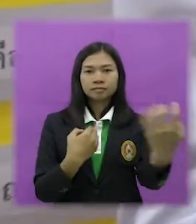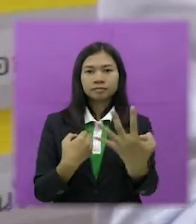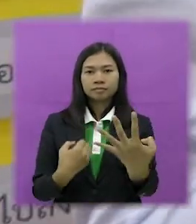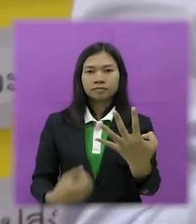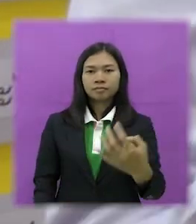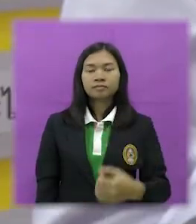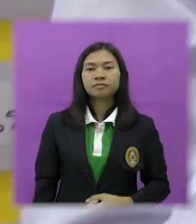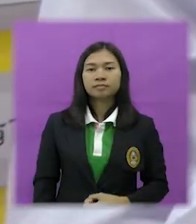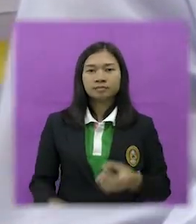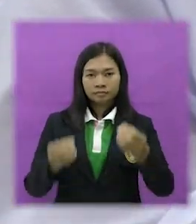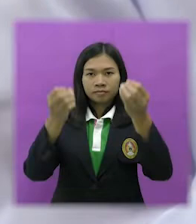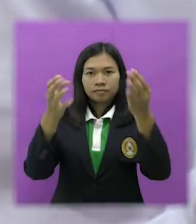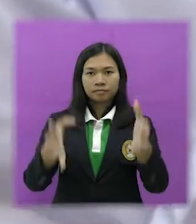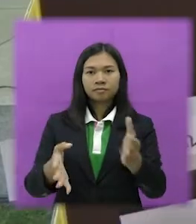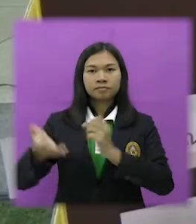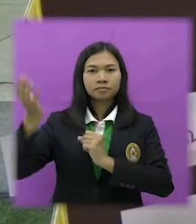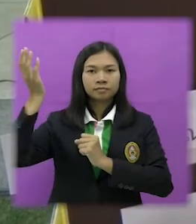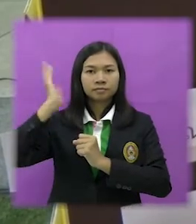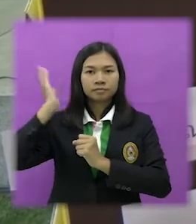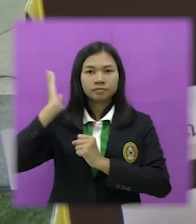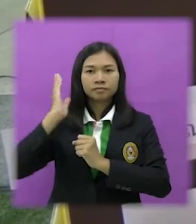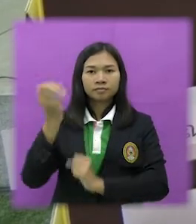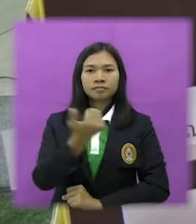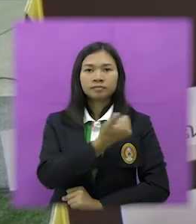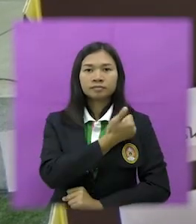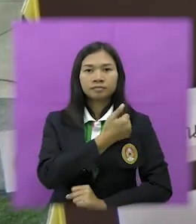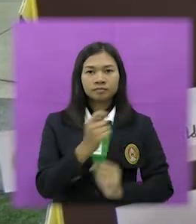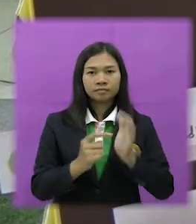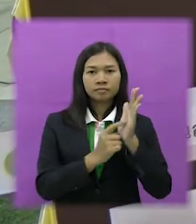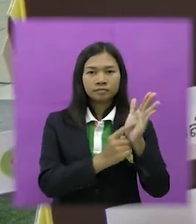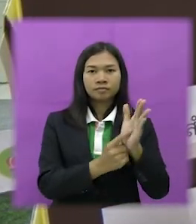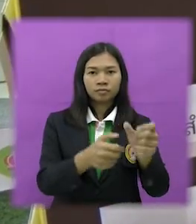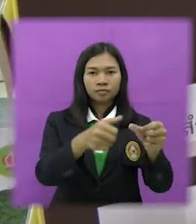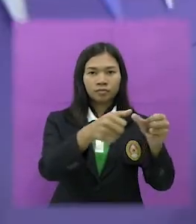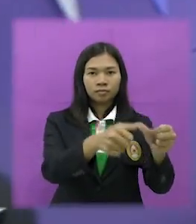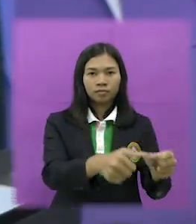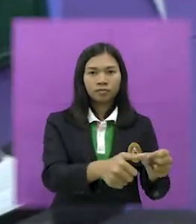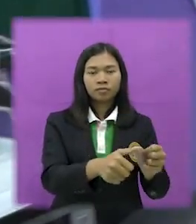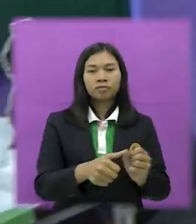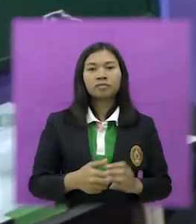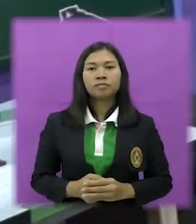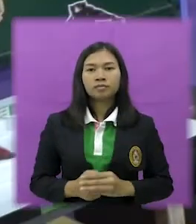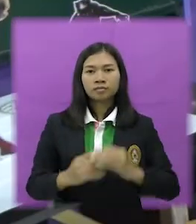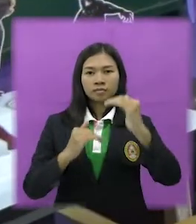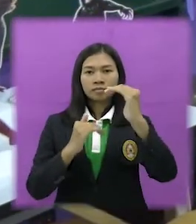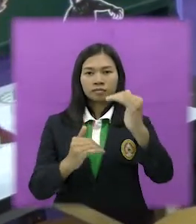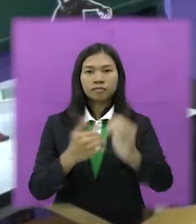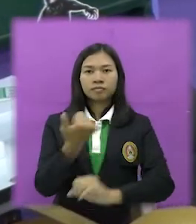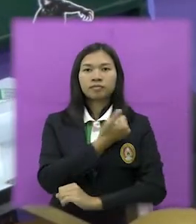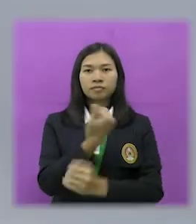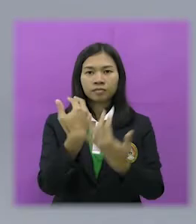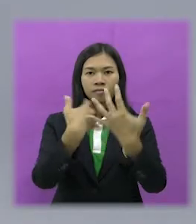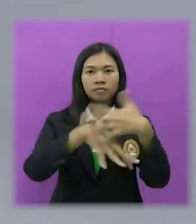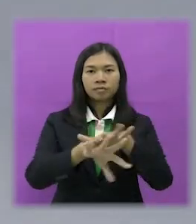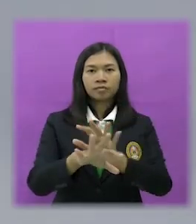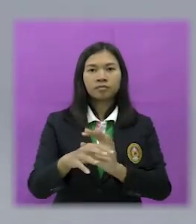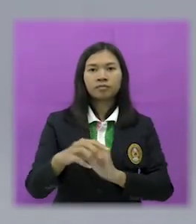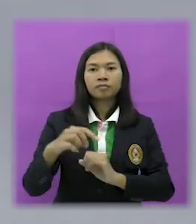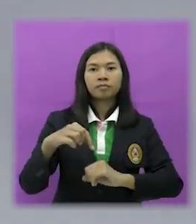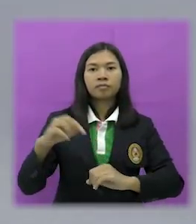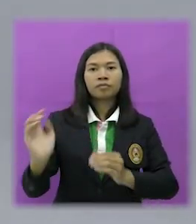ฐานกิจกรรมโดยมีอาจารย์วิทยากรและนักศึกษาต้นแบบอยู่ประจำฐานกำหนดให้นักศึกษาเข้าร่วม